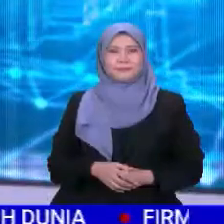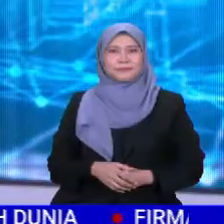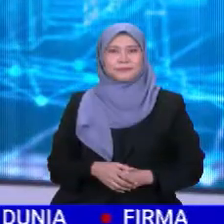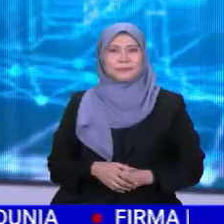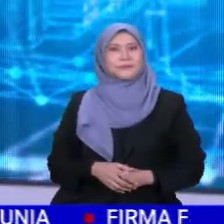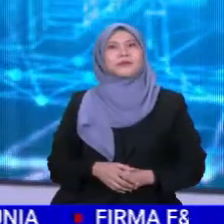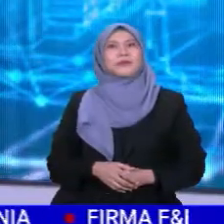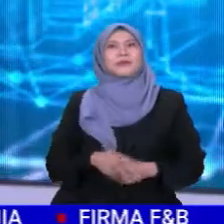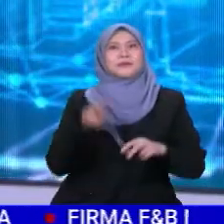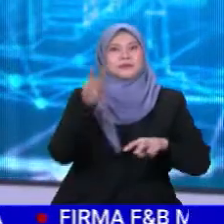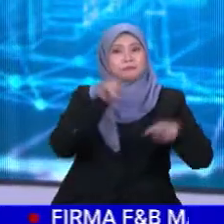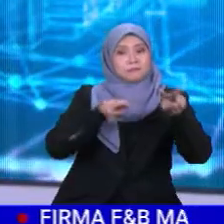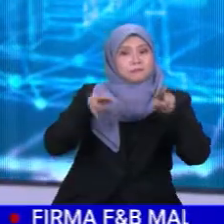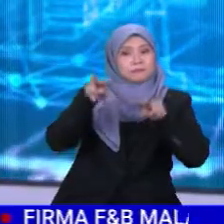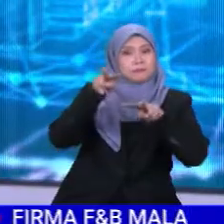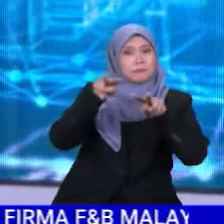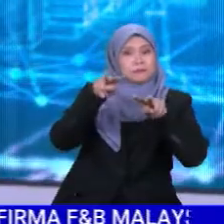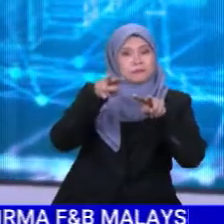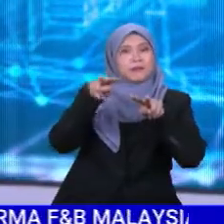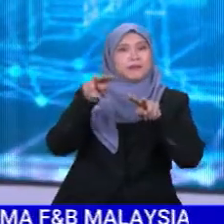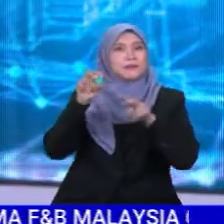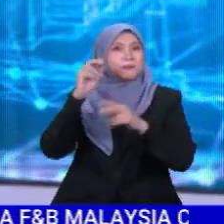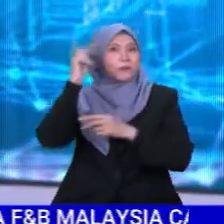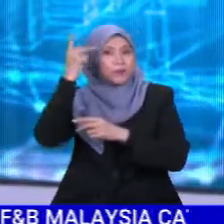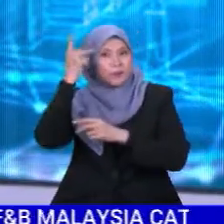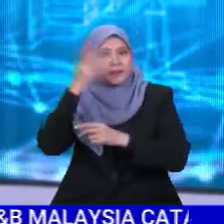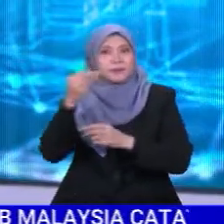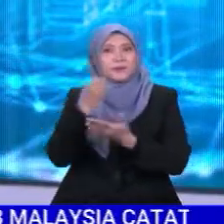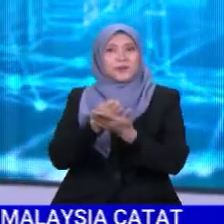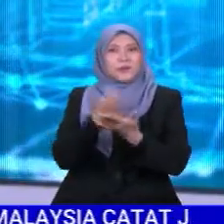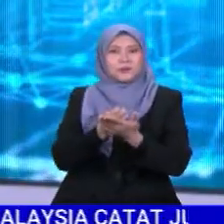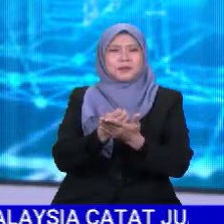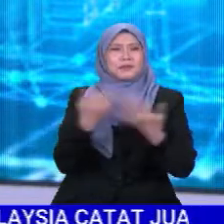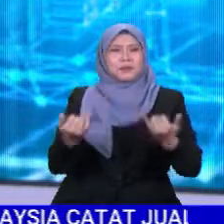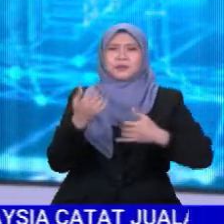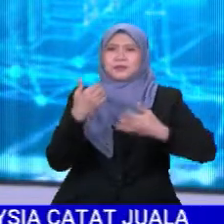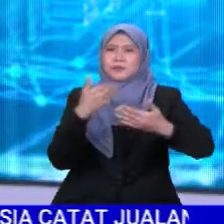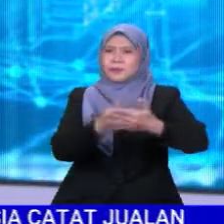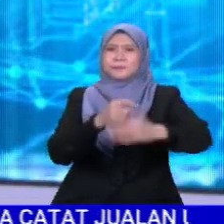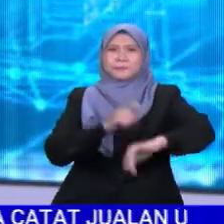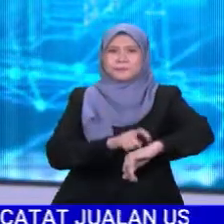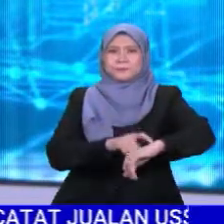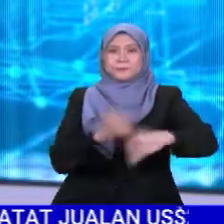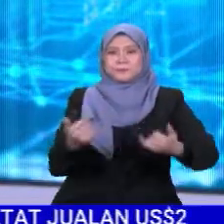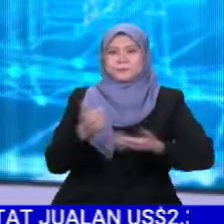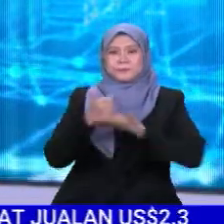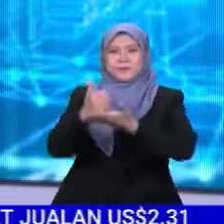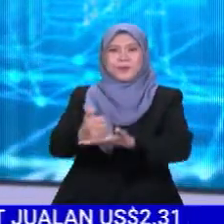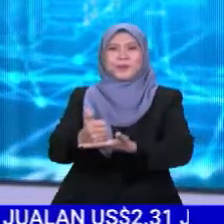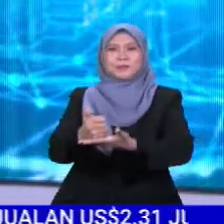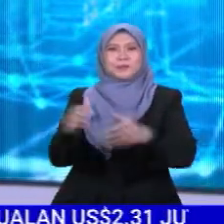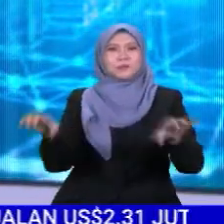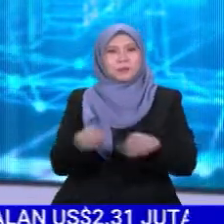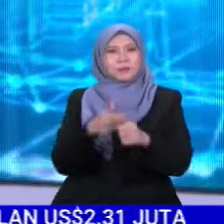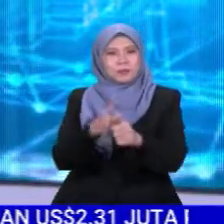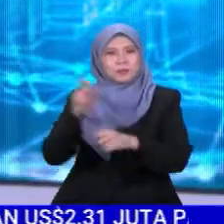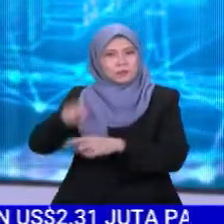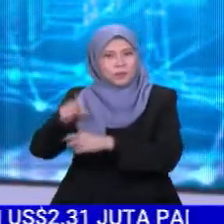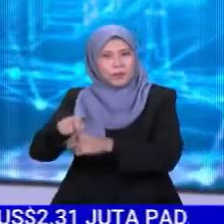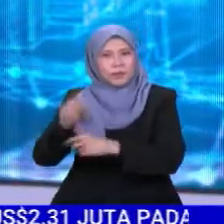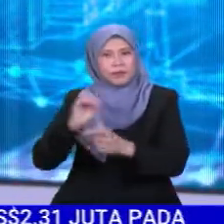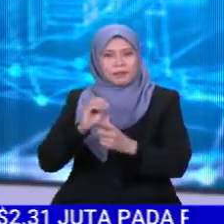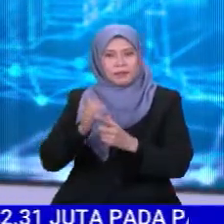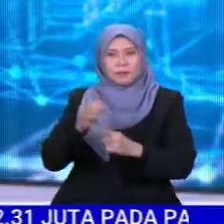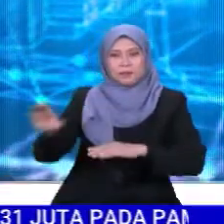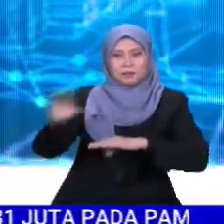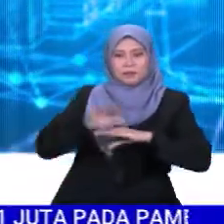Sementara itu, pemerhati politik dan ekonomi pula berpendapat sudah tiba masanya bantuan dibuat mengikut keperluan atau